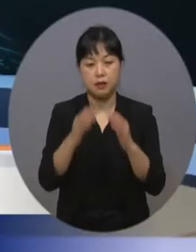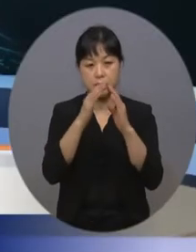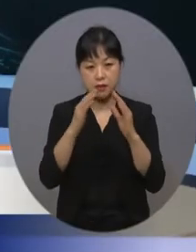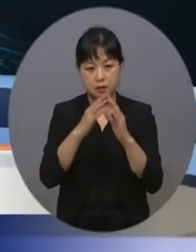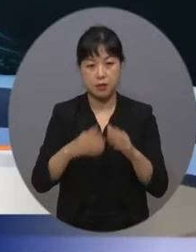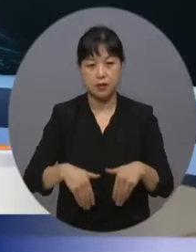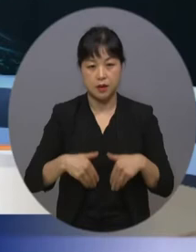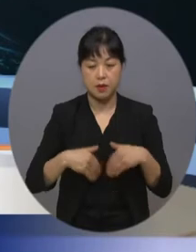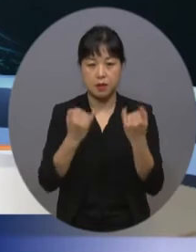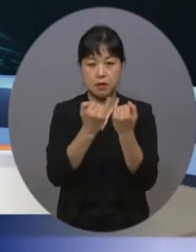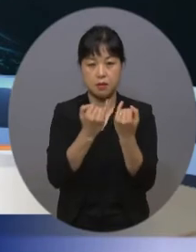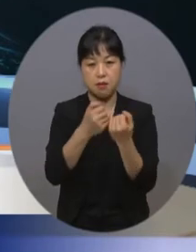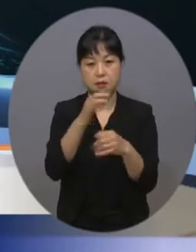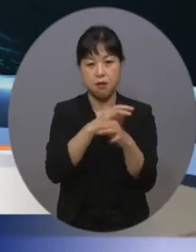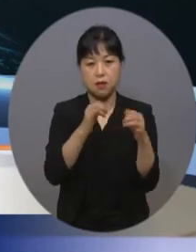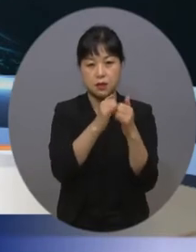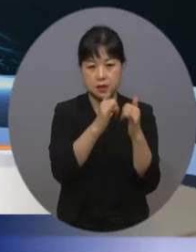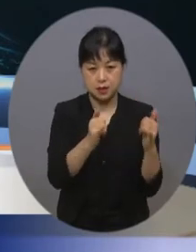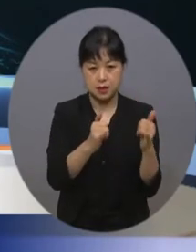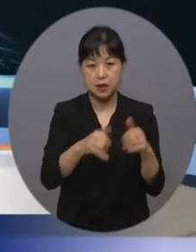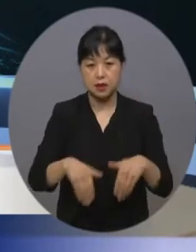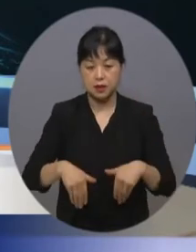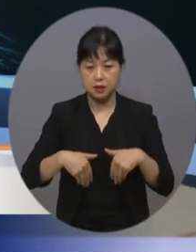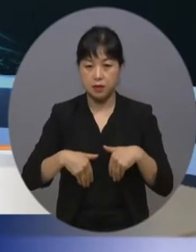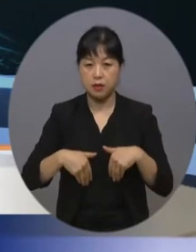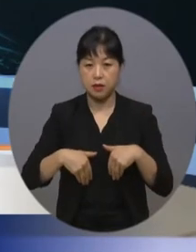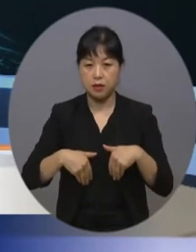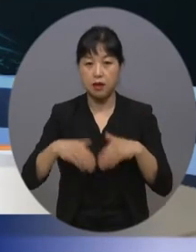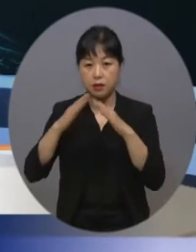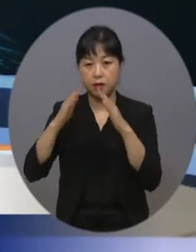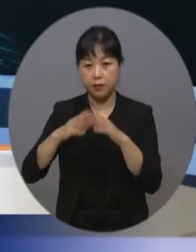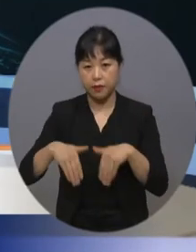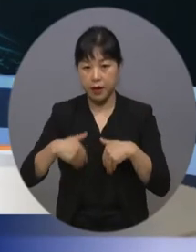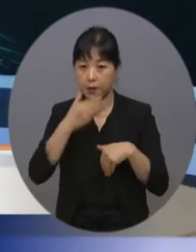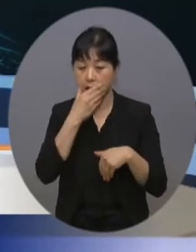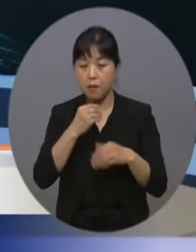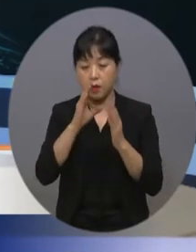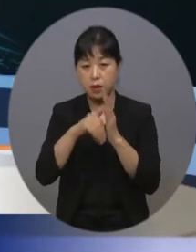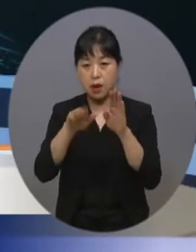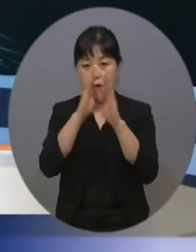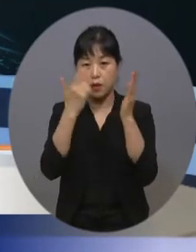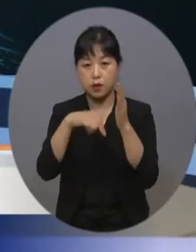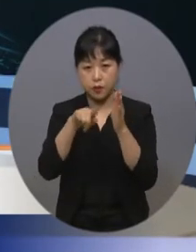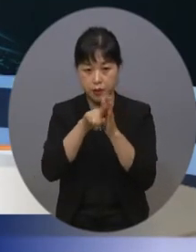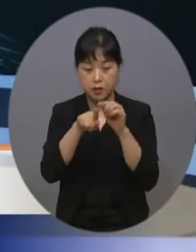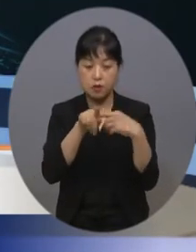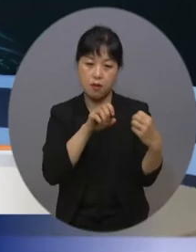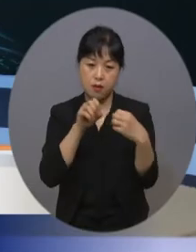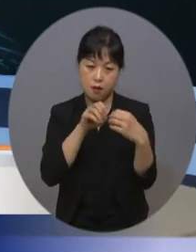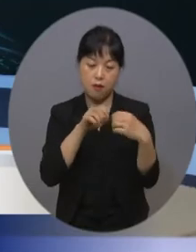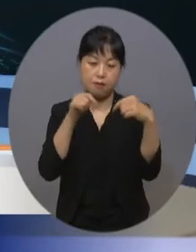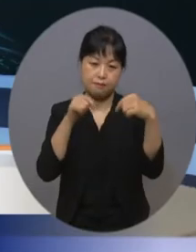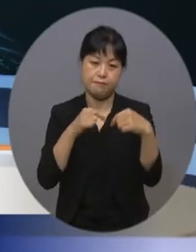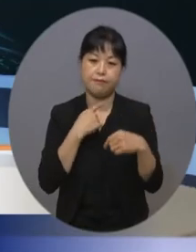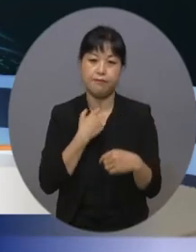전라남도의 여성 경제인들과 전라남도가 함께 전남 행복시대를 열기 위한 소통의 시간을